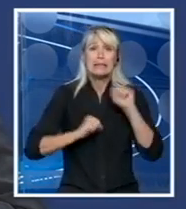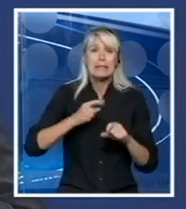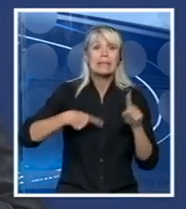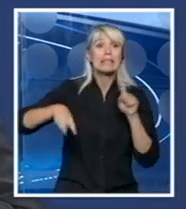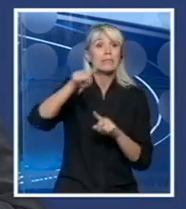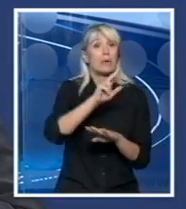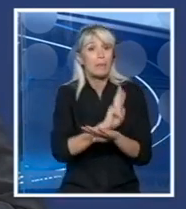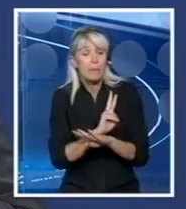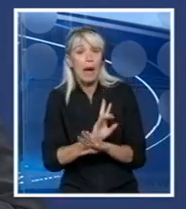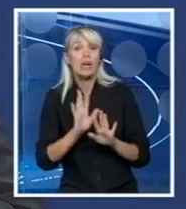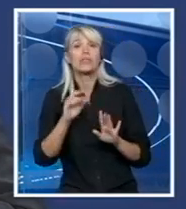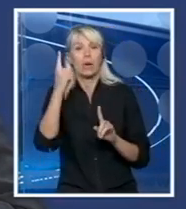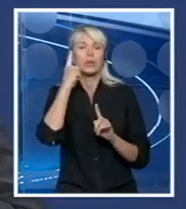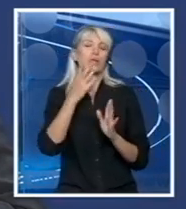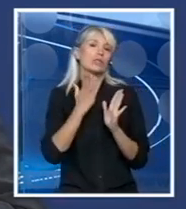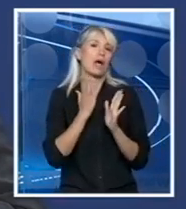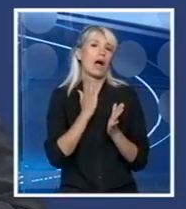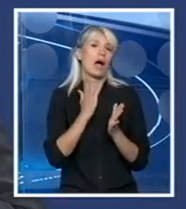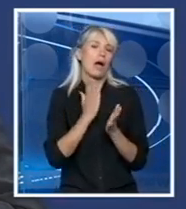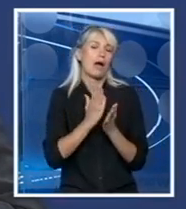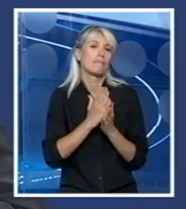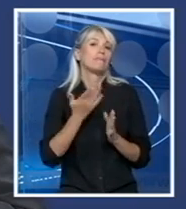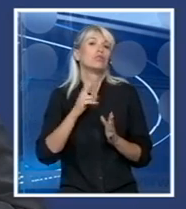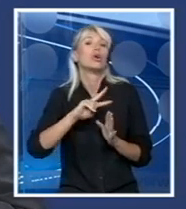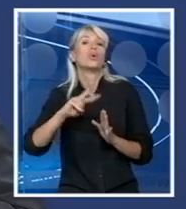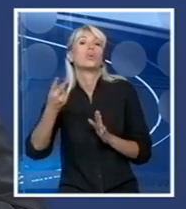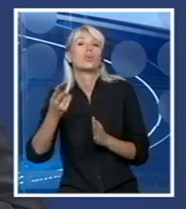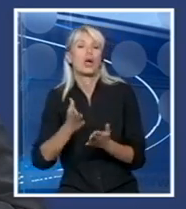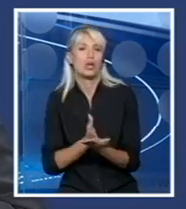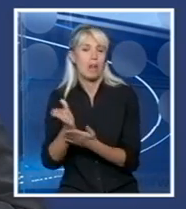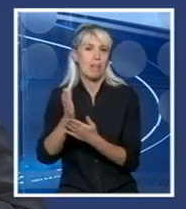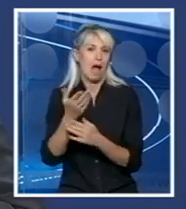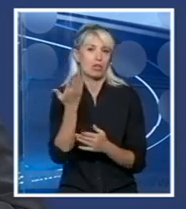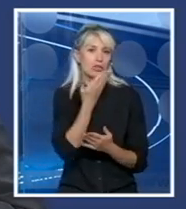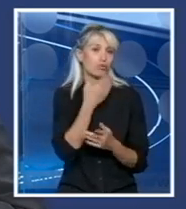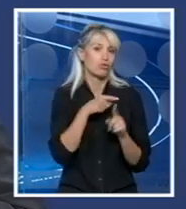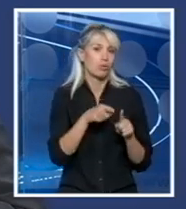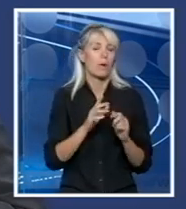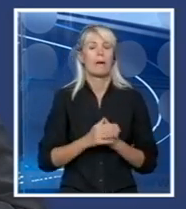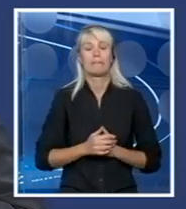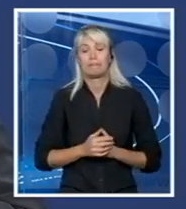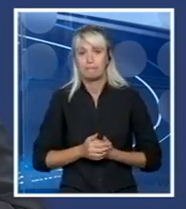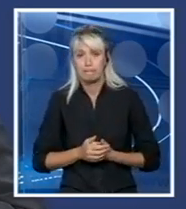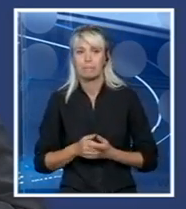po svim tim uslovima onda možemo da govorimo o nekim drugim modelima rada. Istražujući koliko to roditelja